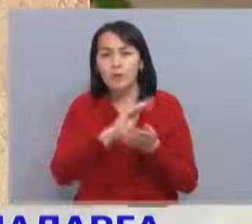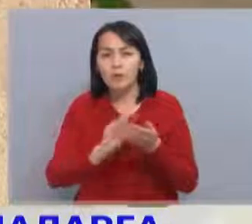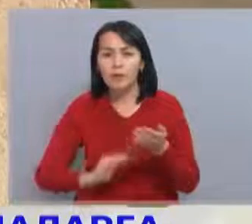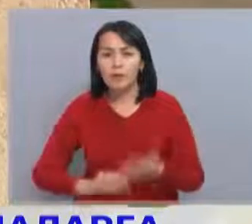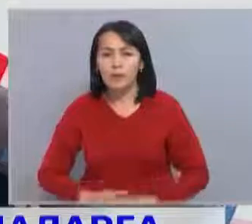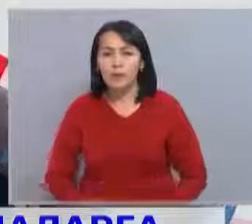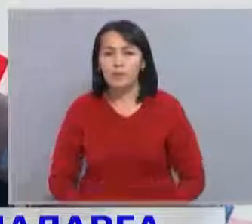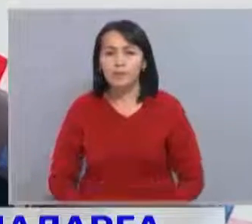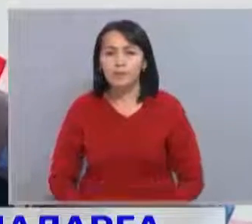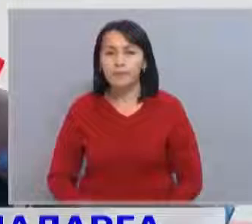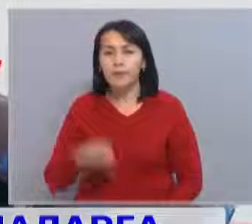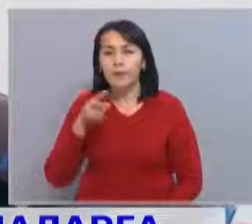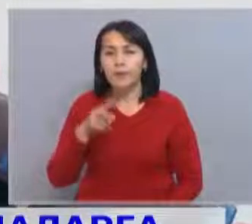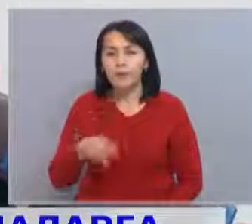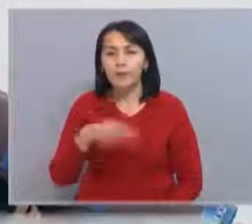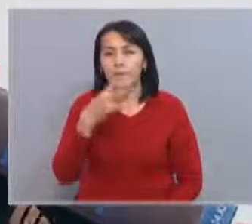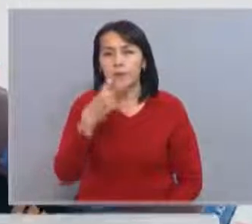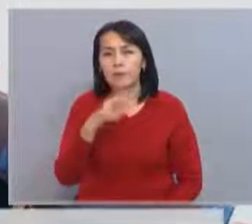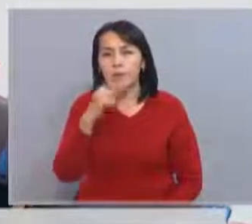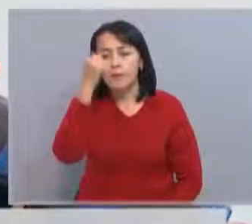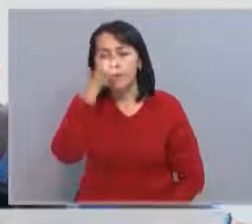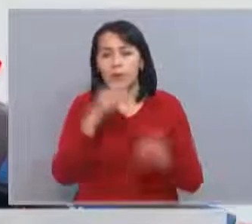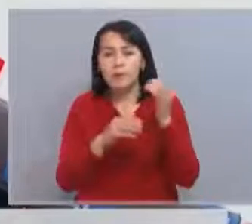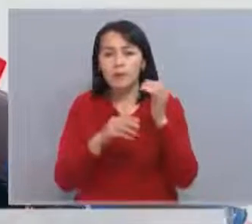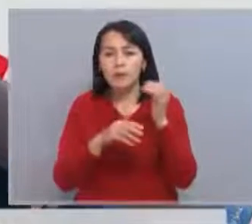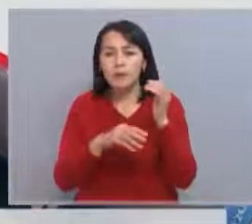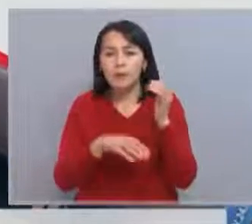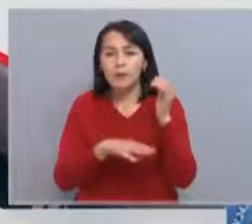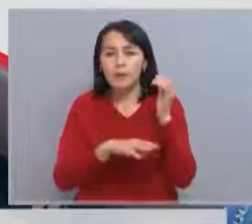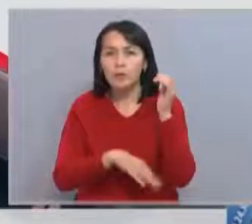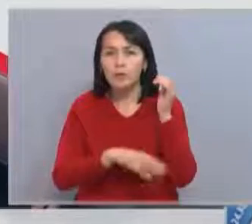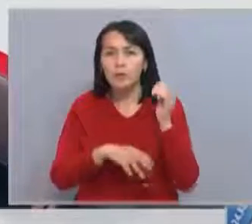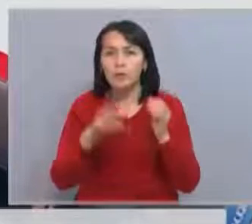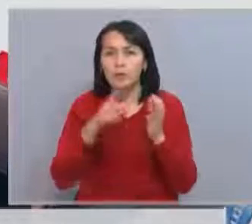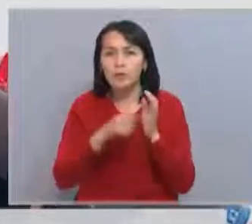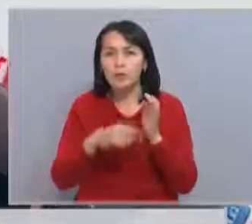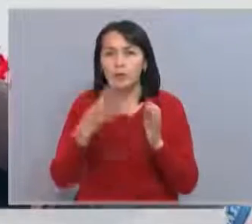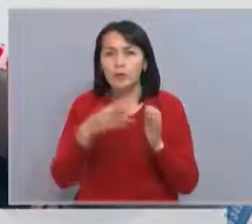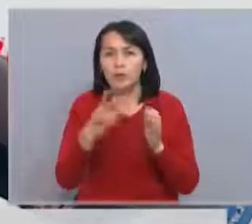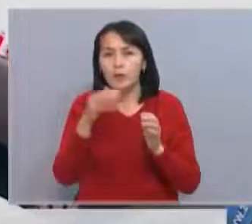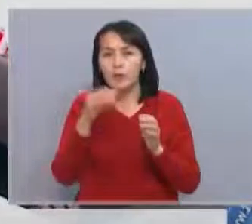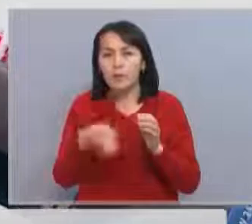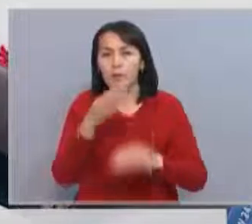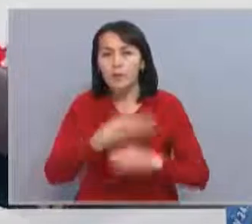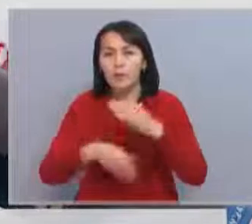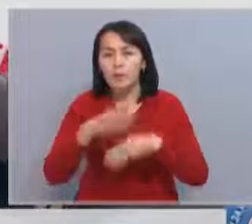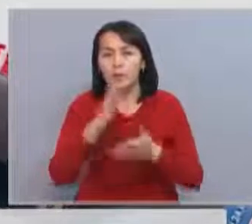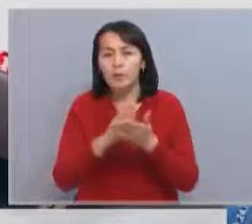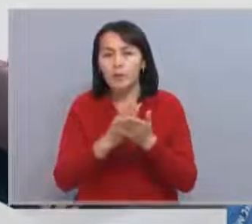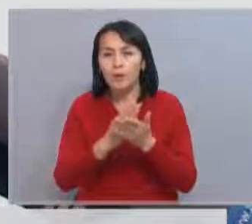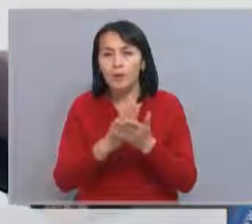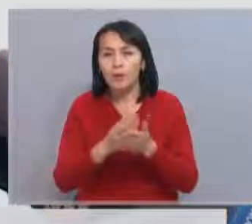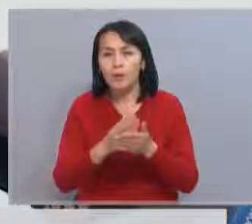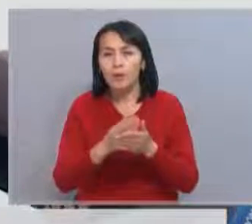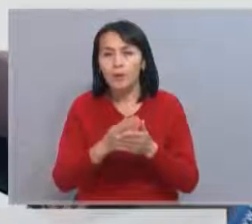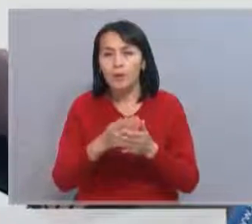тіркелгендер. 2021 жылдың аяғына 742 мың мүгедектігі бар адамдар жаңағы статистикада